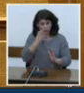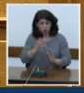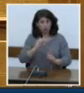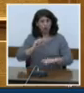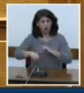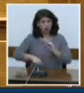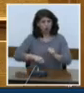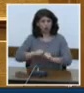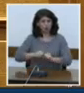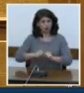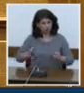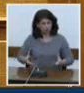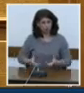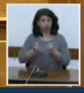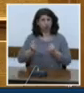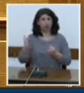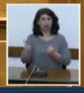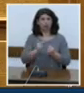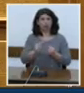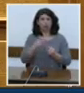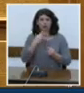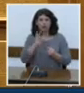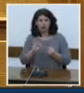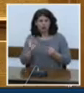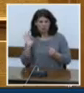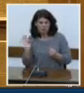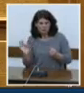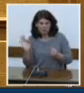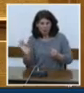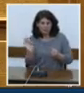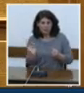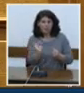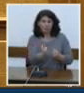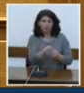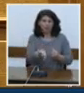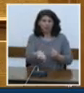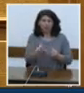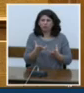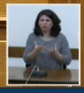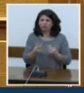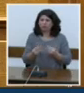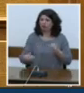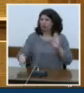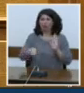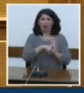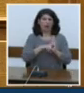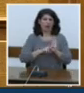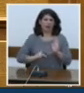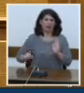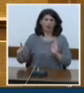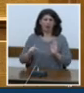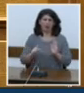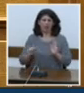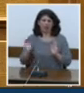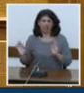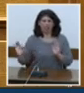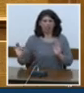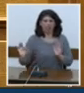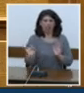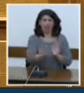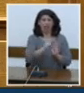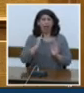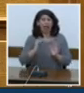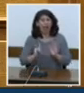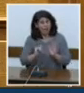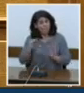και γιατί η τοξικότητα που εισάγουν με αυτήν την αφορμή δηλητηριάζει ακόμα μια